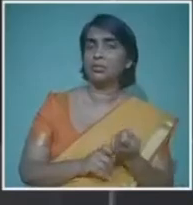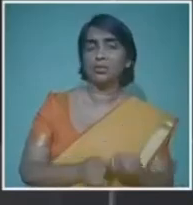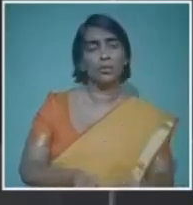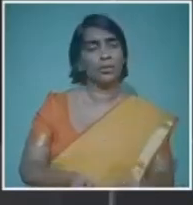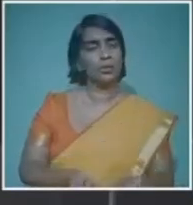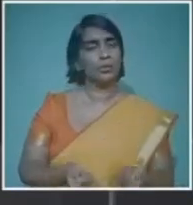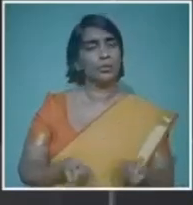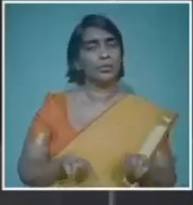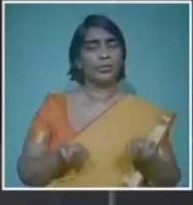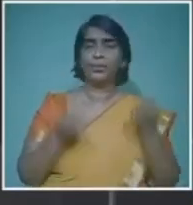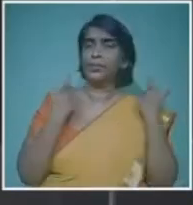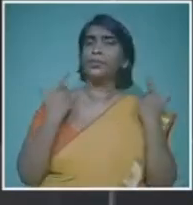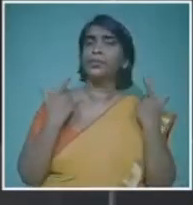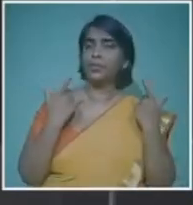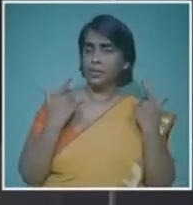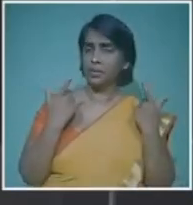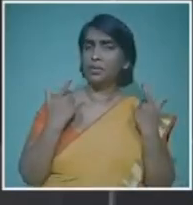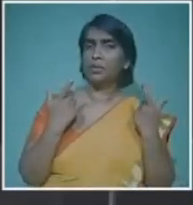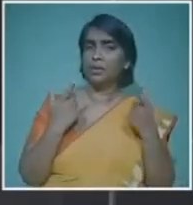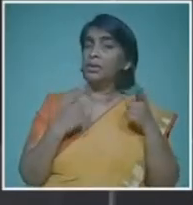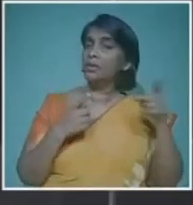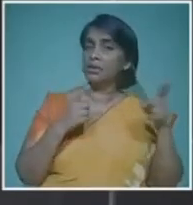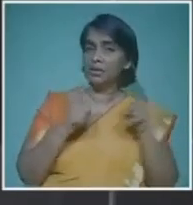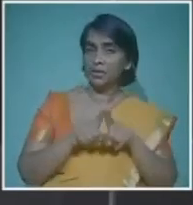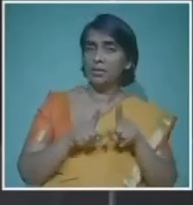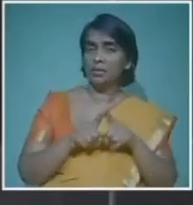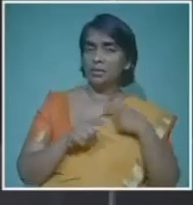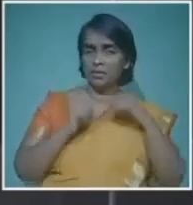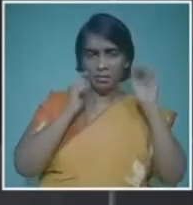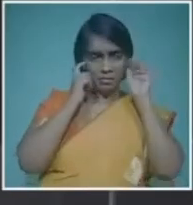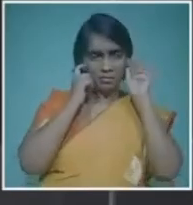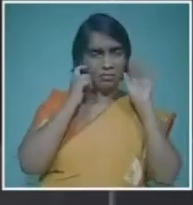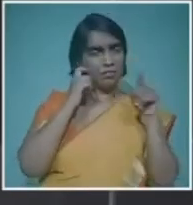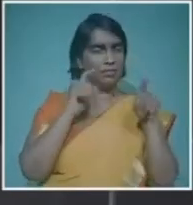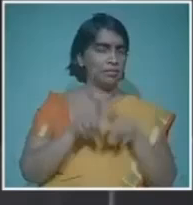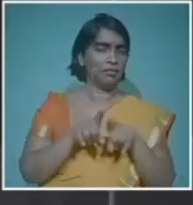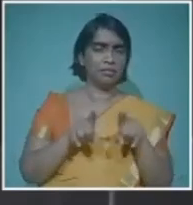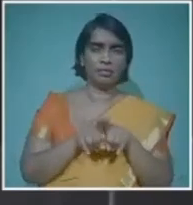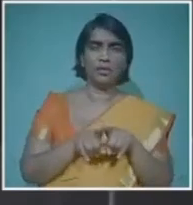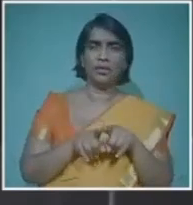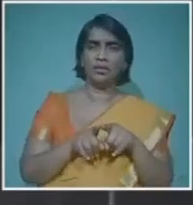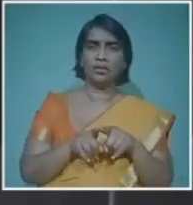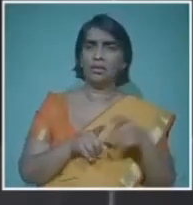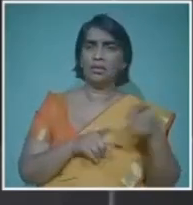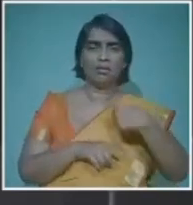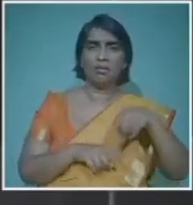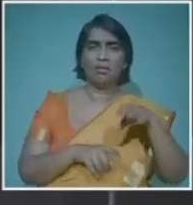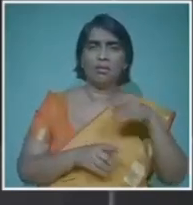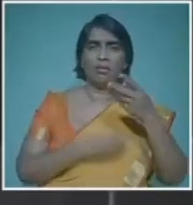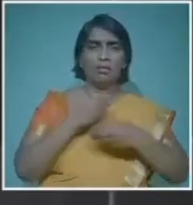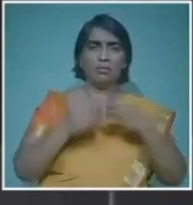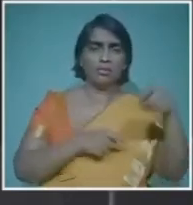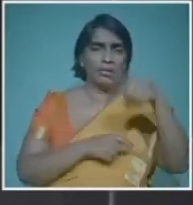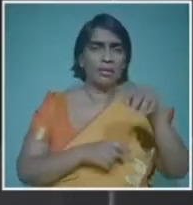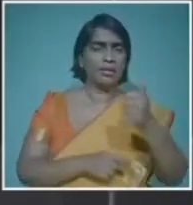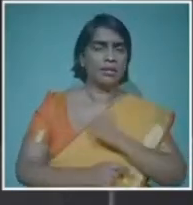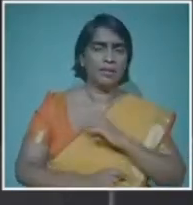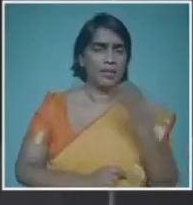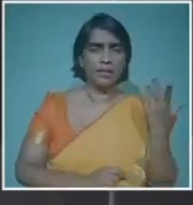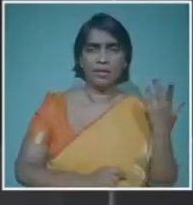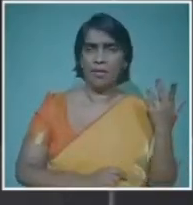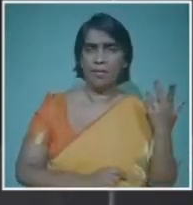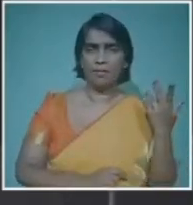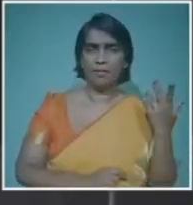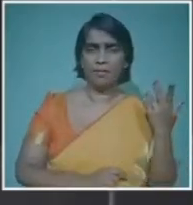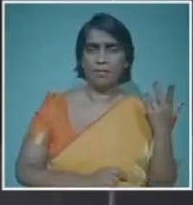ඉතාලම ශීඝ්‍රයෙන් ඉහළ යනවා ඉතින් මට ආරංචි වෙච්ච විදියට නම් එකඟ වෙලා නැහැ අපනයන කරුව මේකට